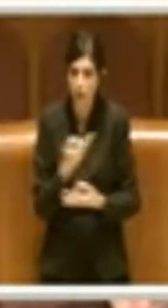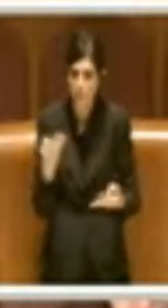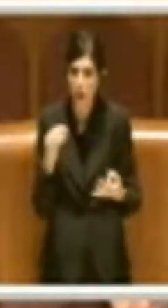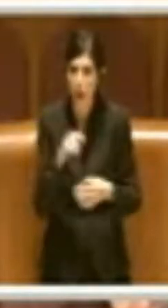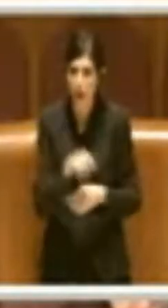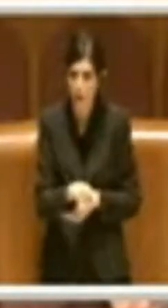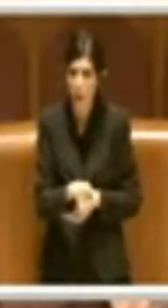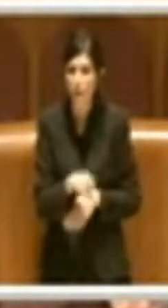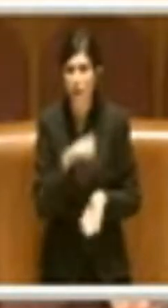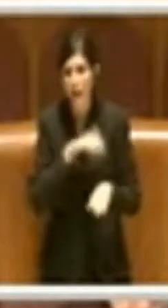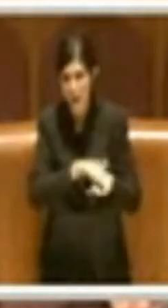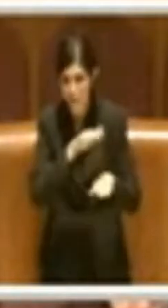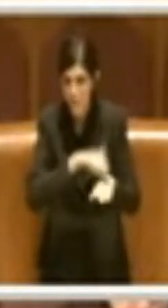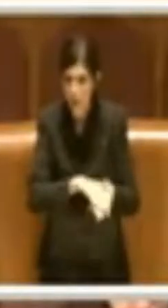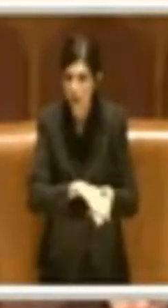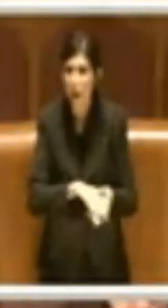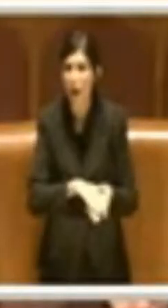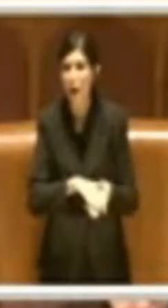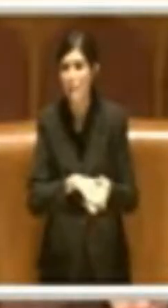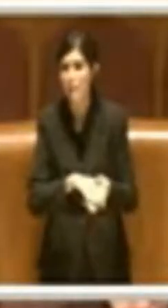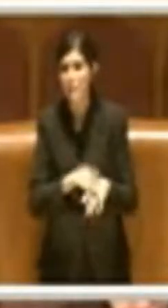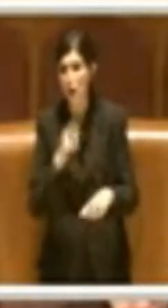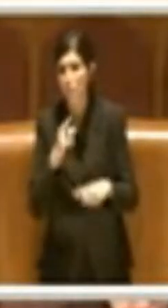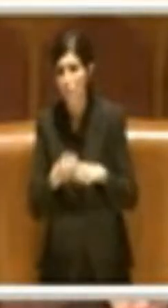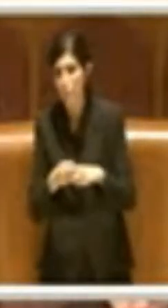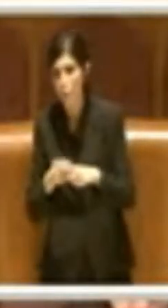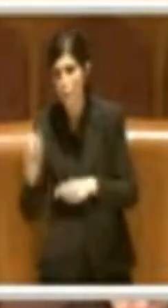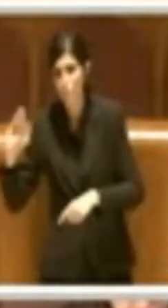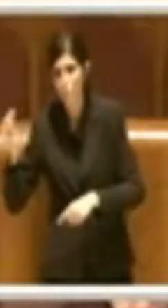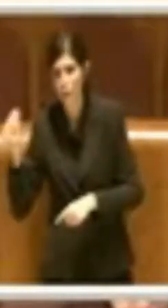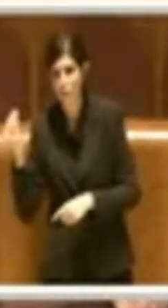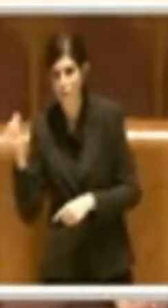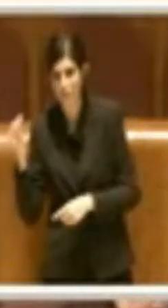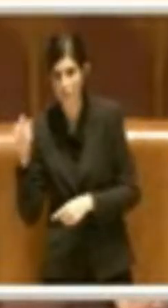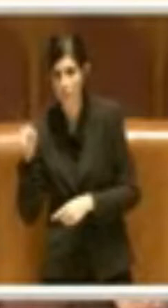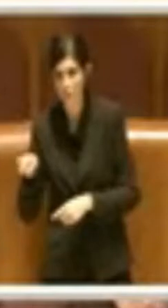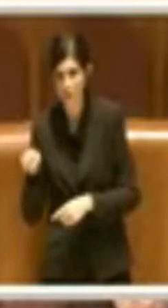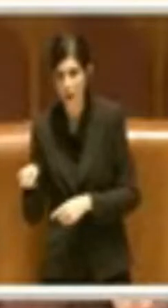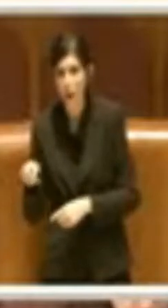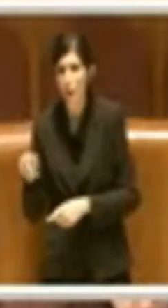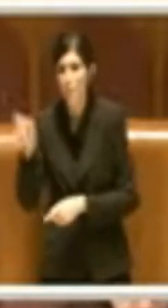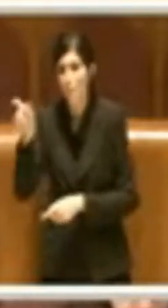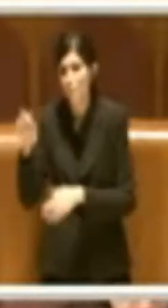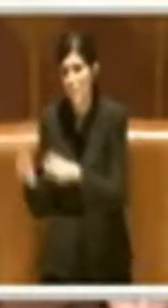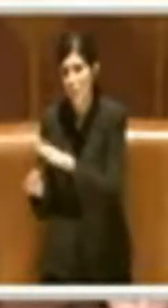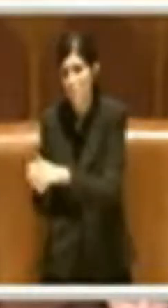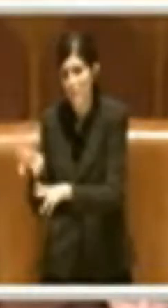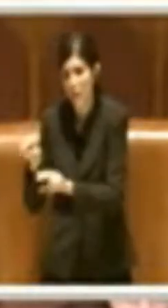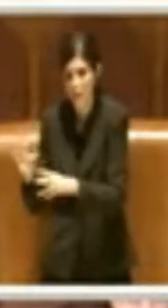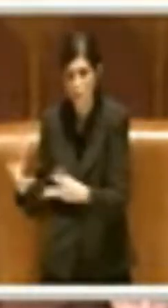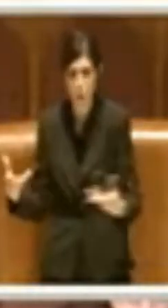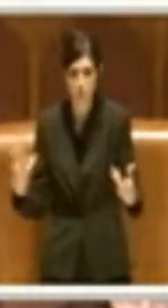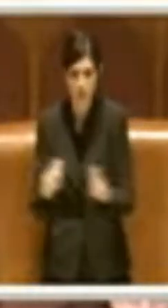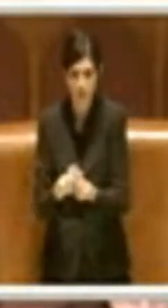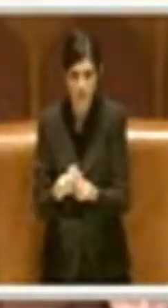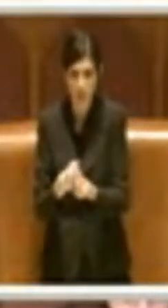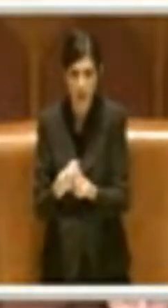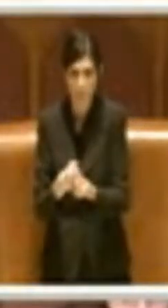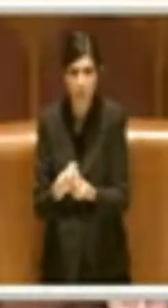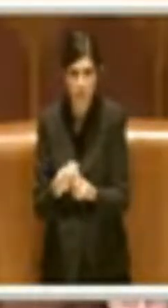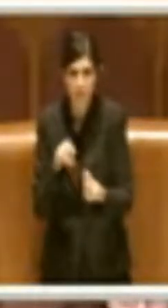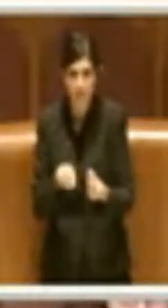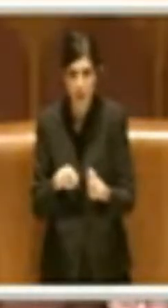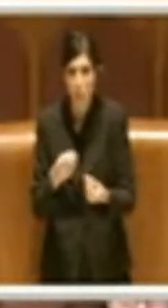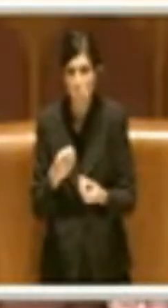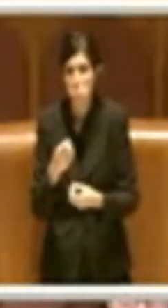le esperienze con la gioventù del nuovo assunto è sempre una buona cosa, però insomma c'è